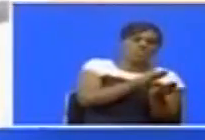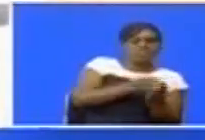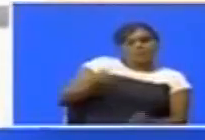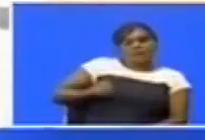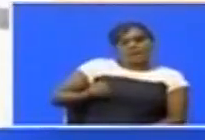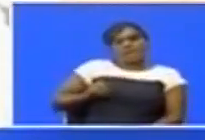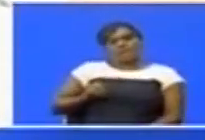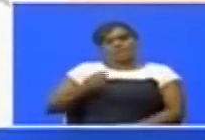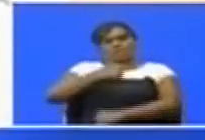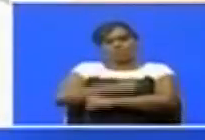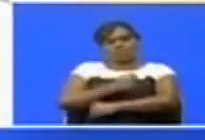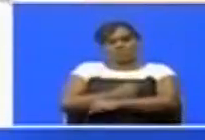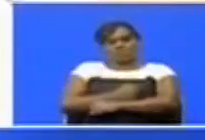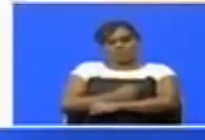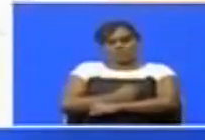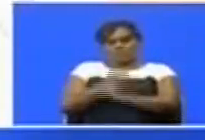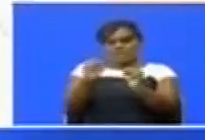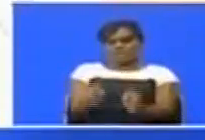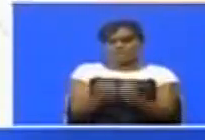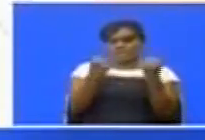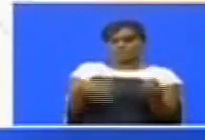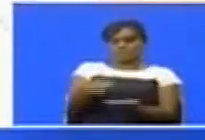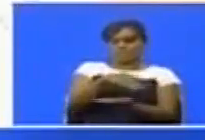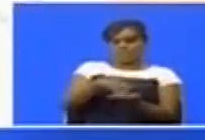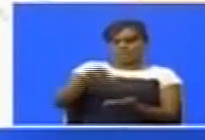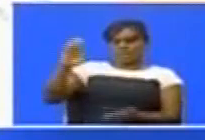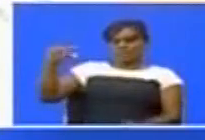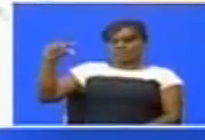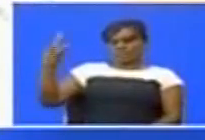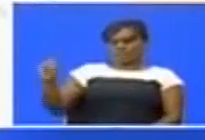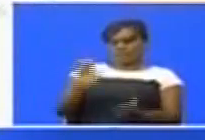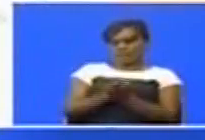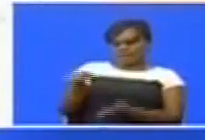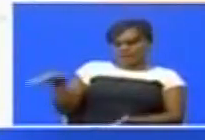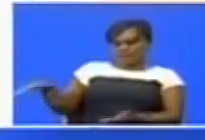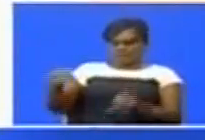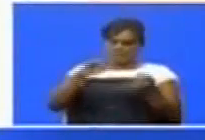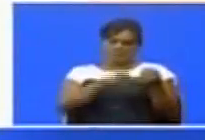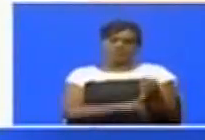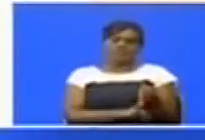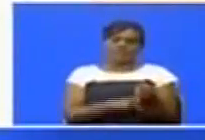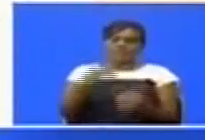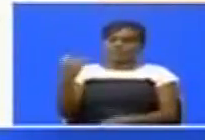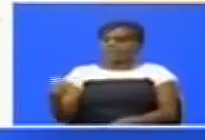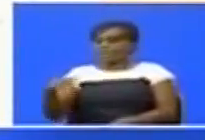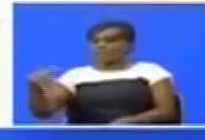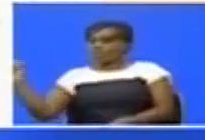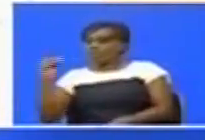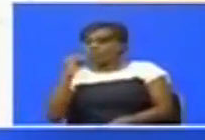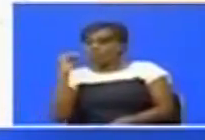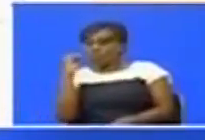huu. Ile sababu wako hapa kwa rescue ni FGM na early marriage. So mtoto akienda nyumbani